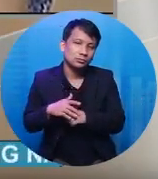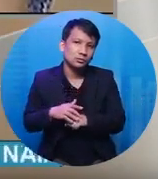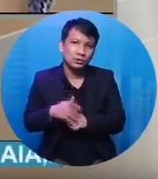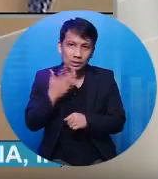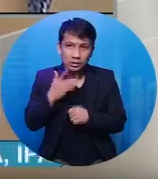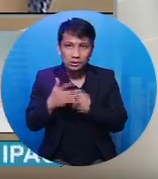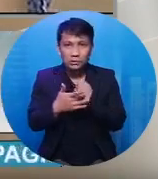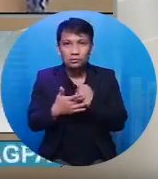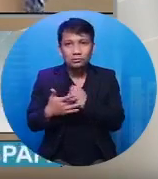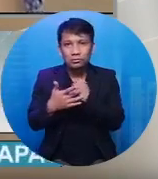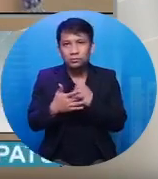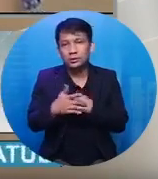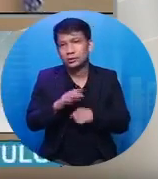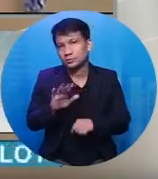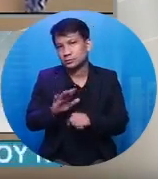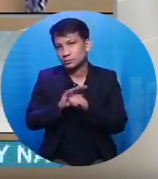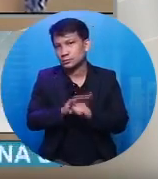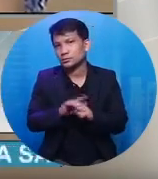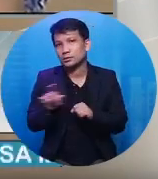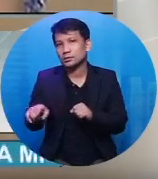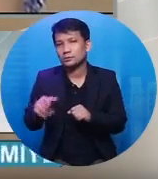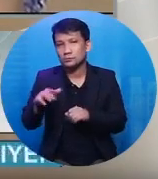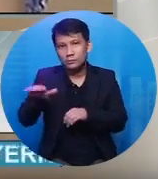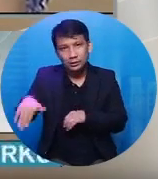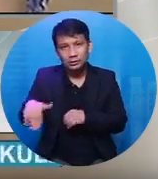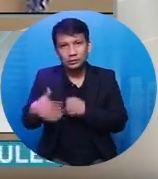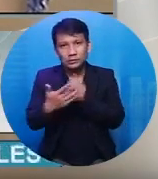sa'yo. Mama. Ano?